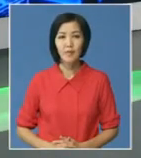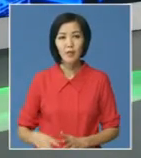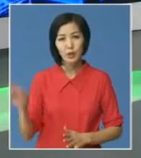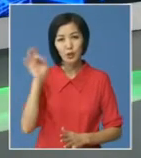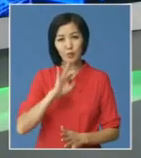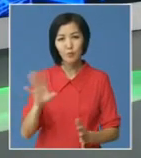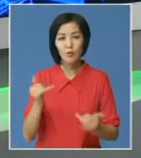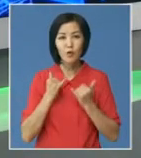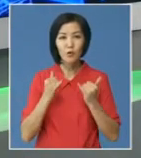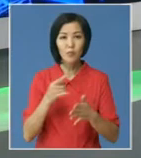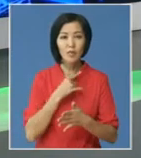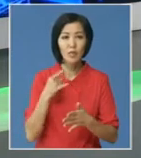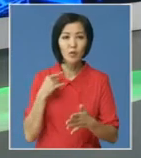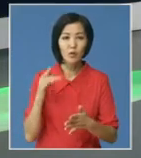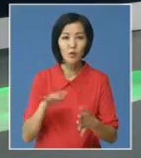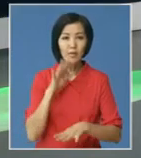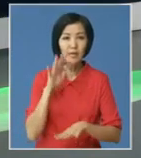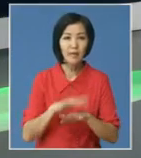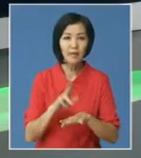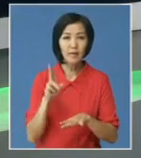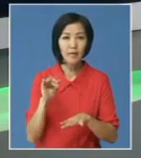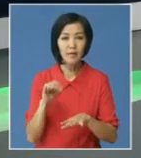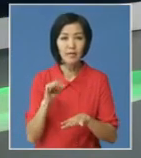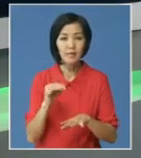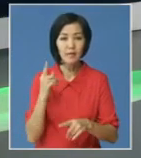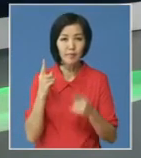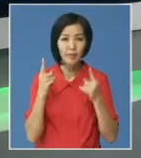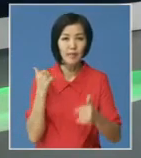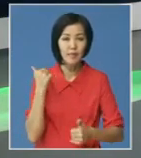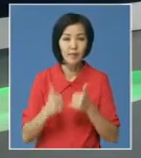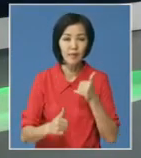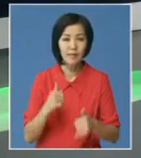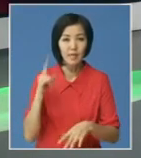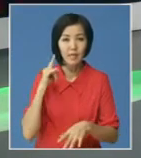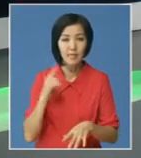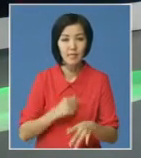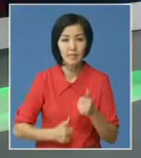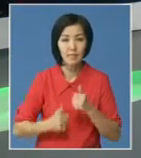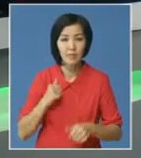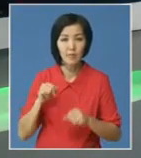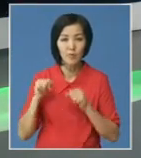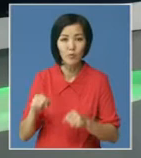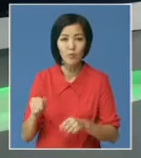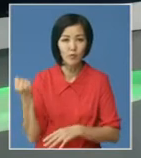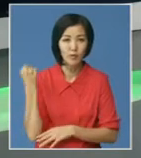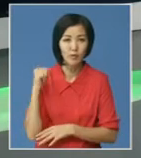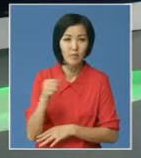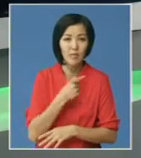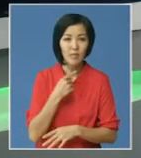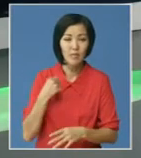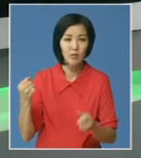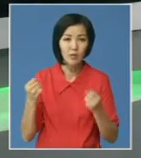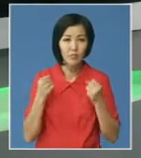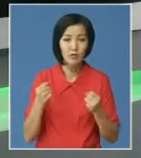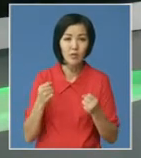Чемпиондарға құрмет. Талдықорған әкімі Бағдат Қарасаев байрақты бәсекелерде ел намысын қорғап жүлделі орыннан көрінген талдықорғандық